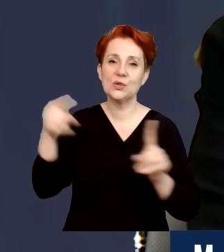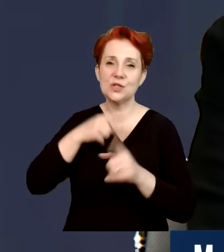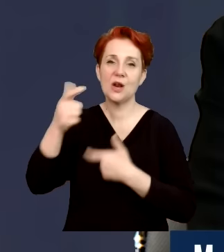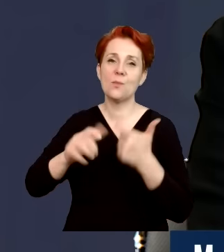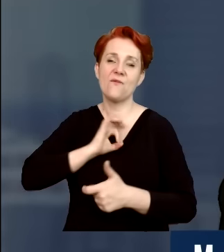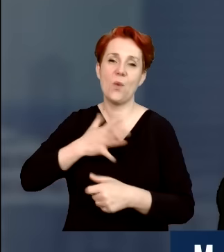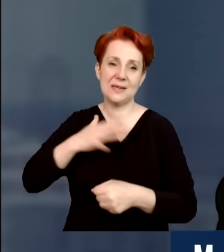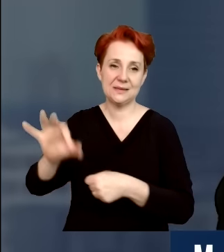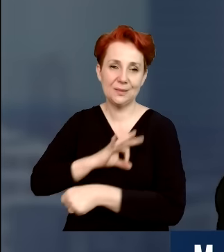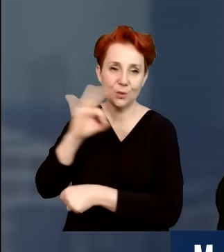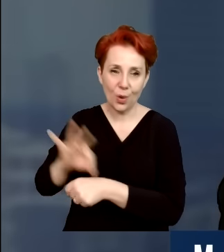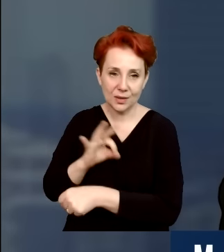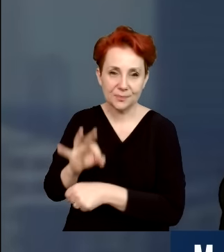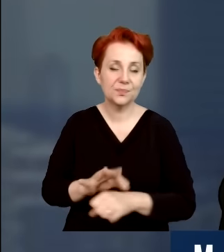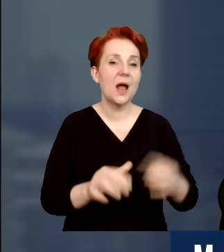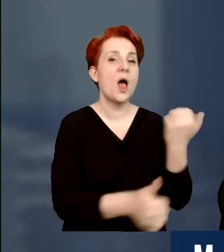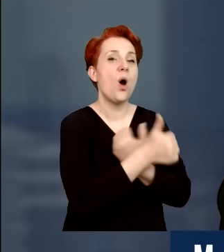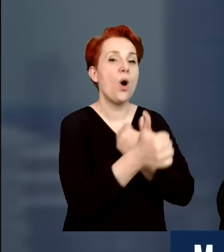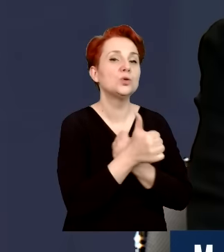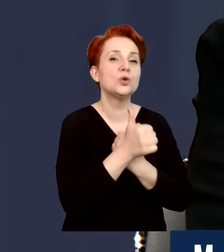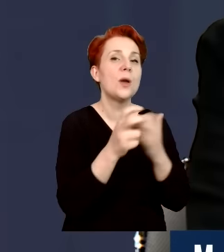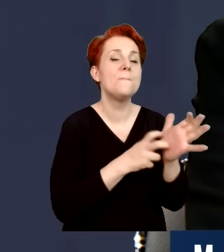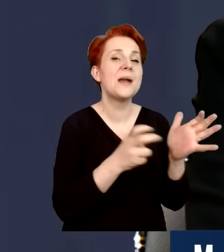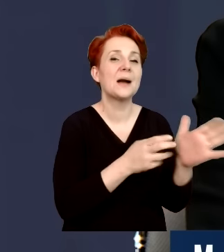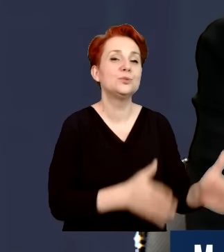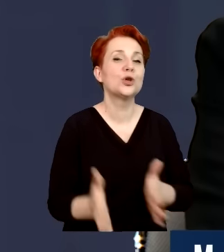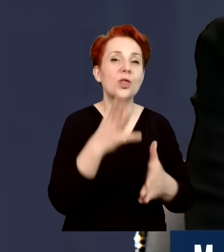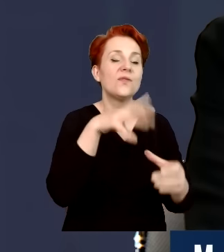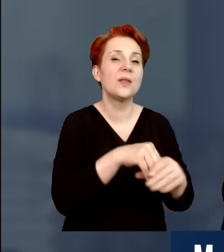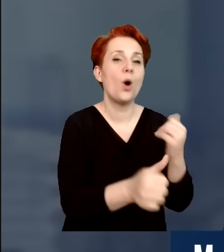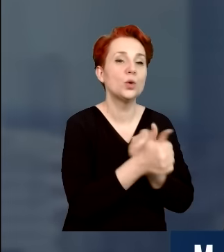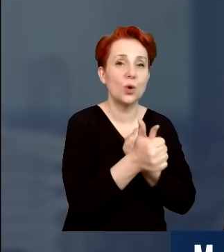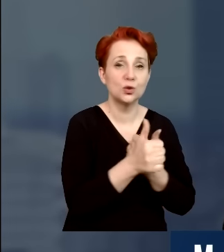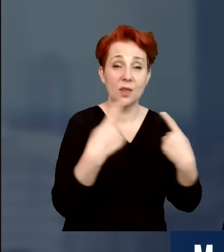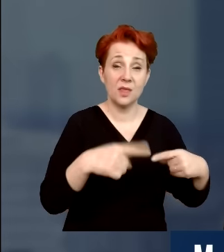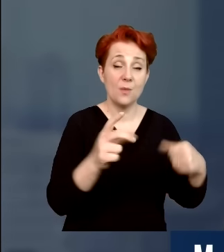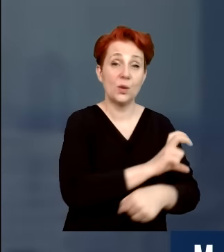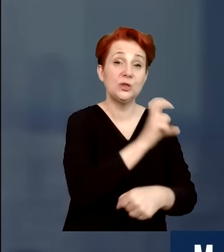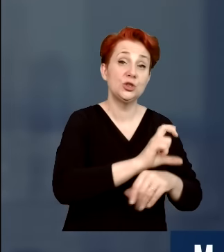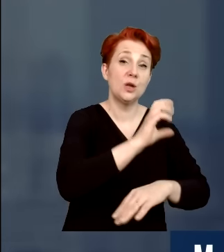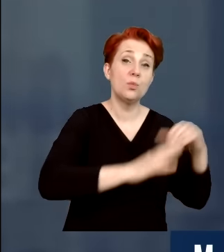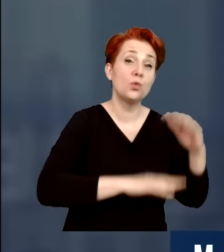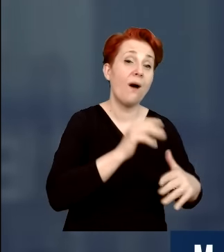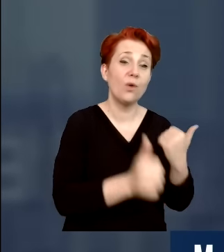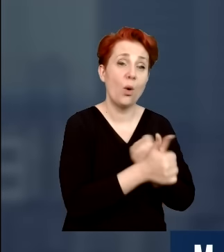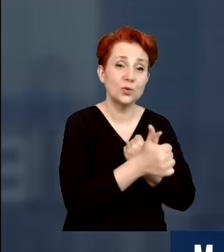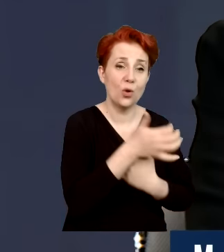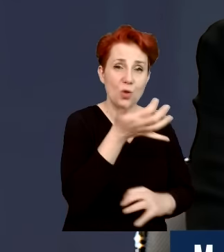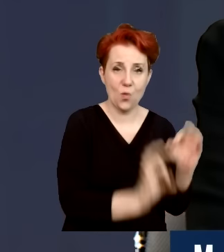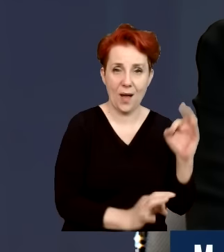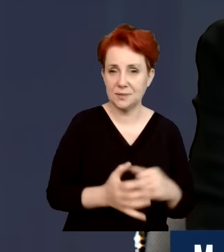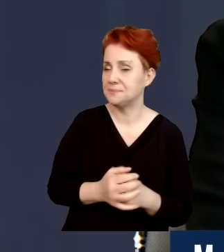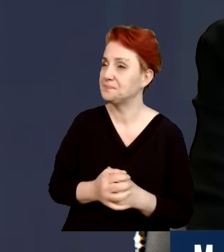projekty promujące LGBT, różnego rodzaju. Nie był inżynierem budownictwa, no to są, czy o co chodzi? No przecież no nie, to nie ksiądz